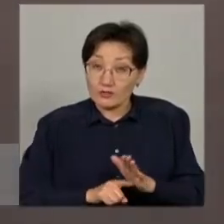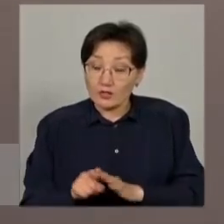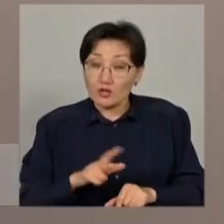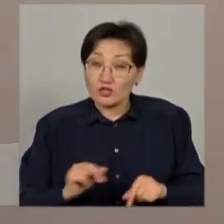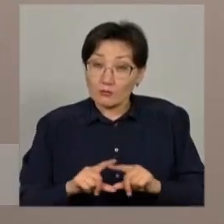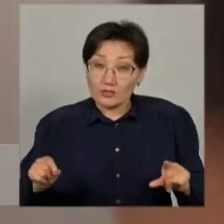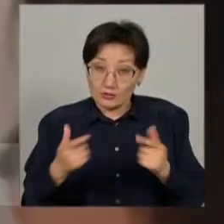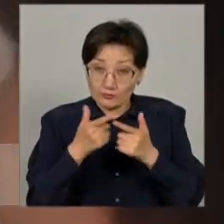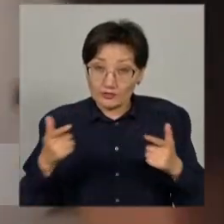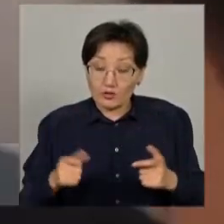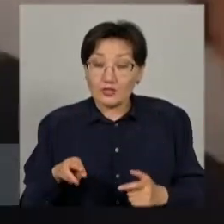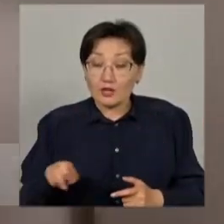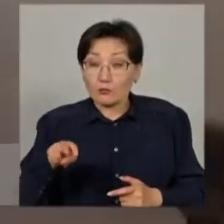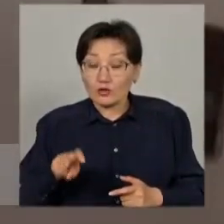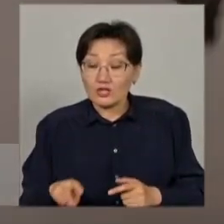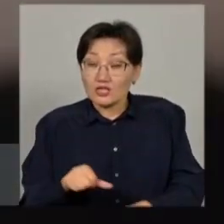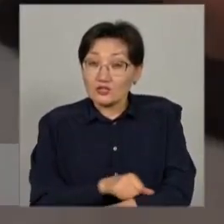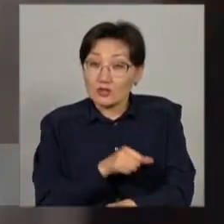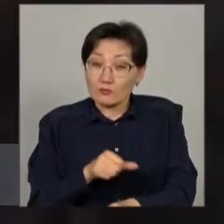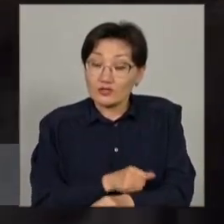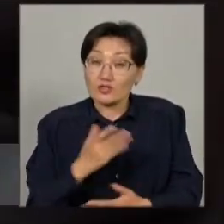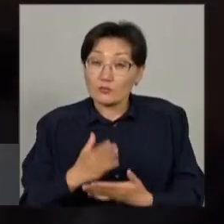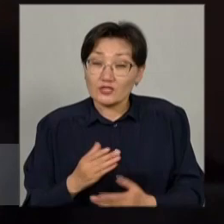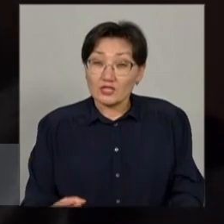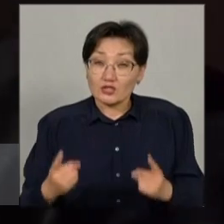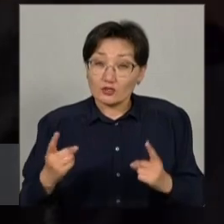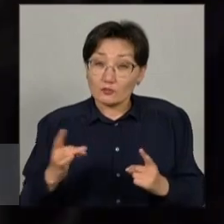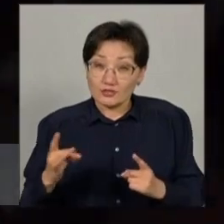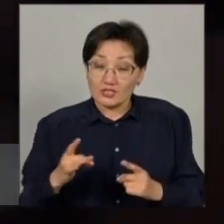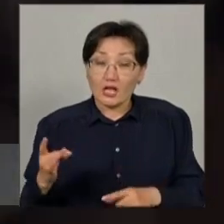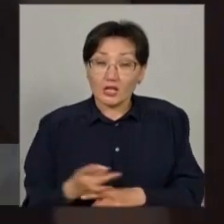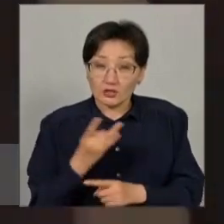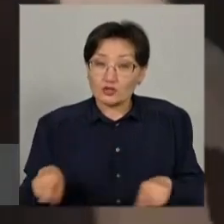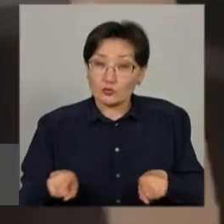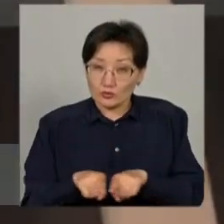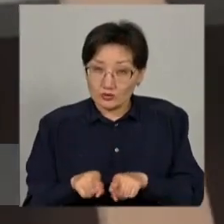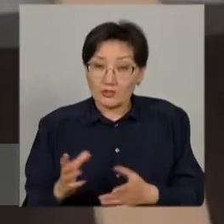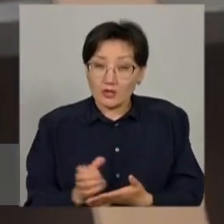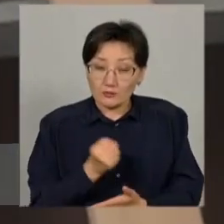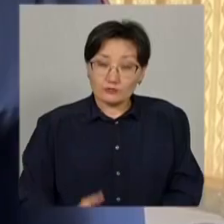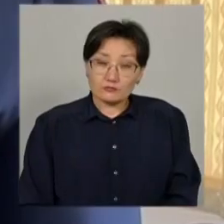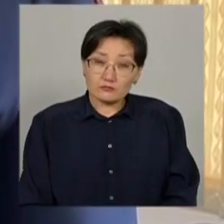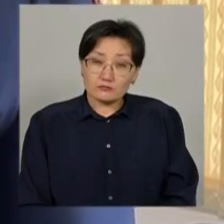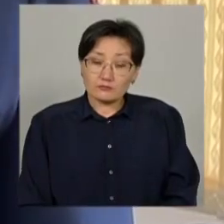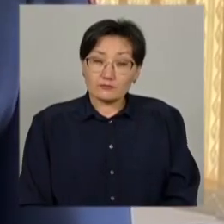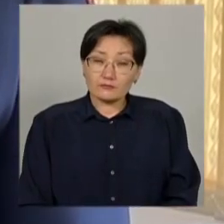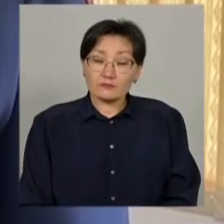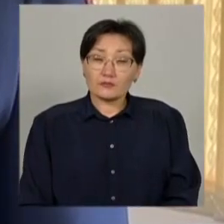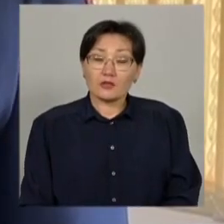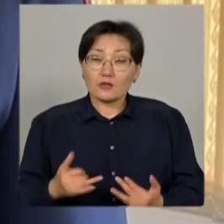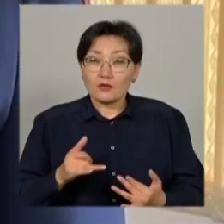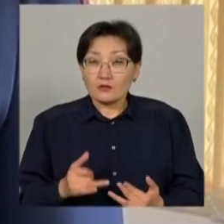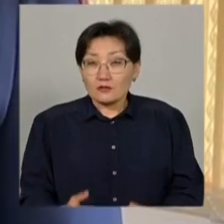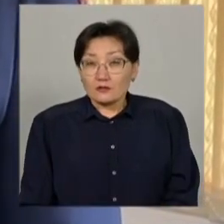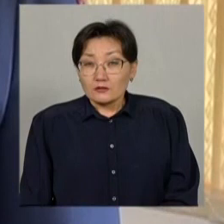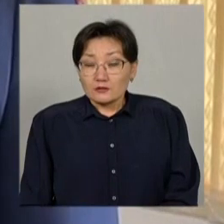департаментінің хабарлауынша, трамадол есірткі деп танылғаннан бері ірі көлемде алғаш рет тәркіленіп отыр. В настоящее время по данному